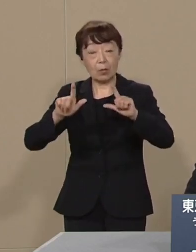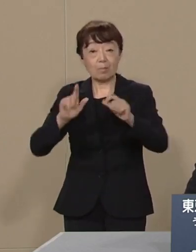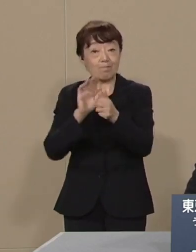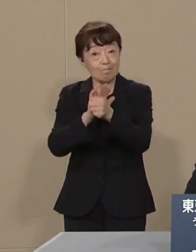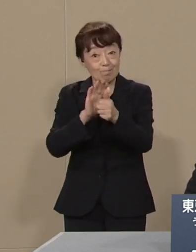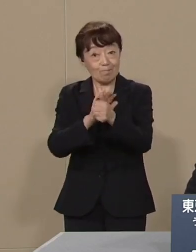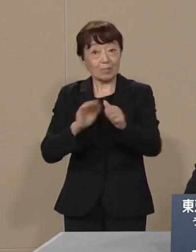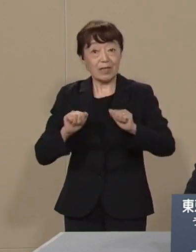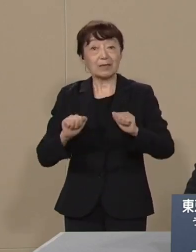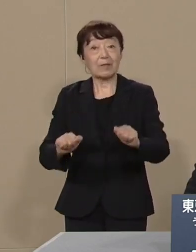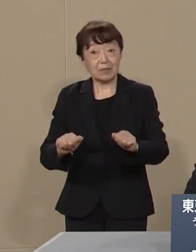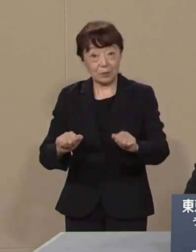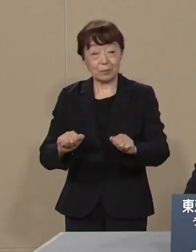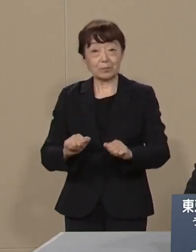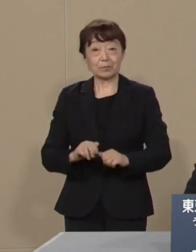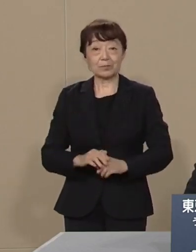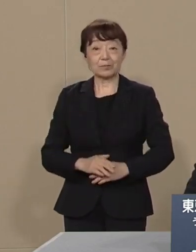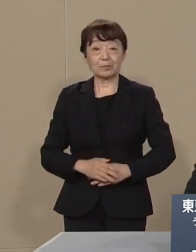ましょう